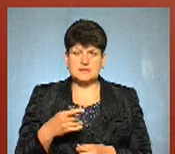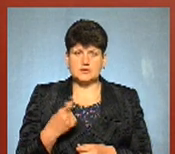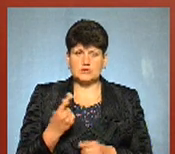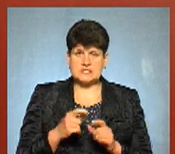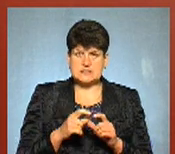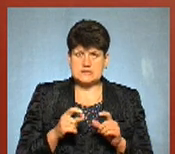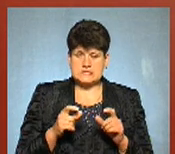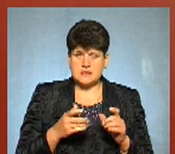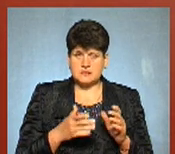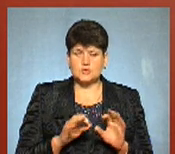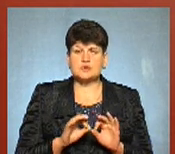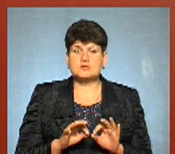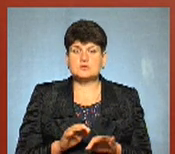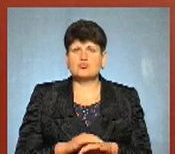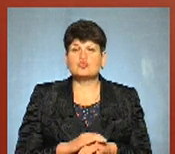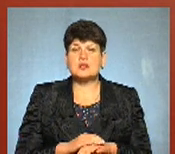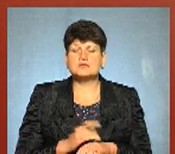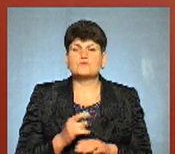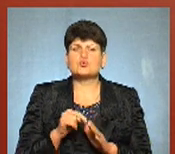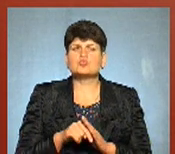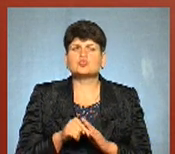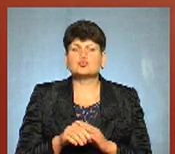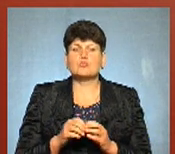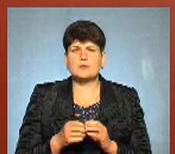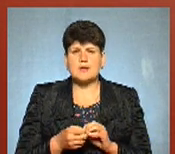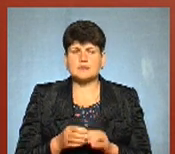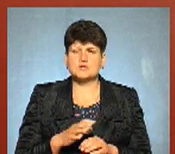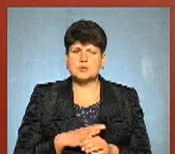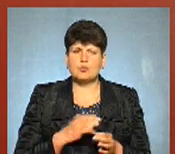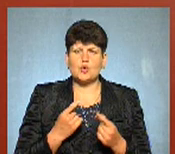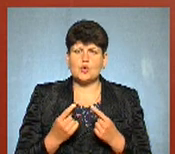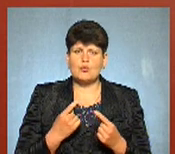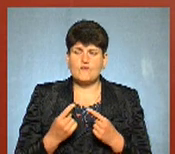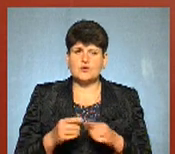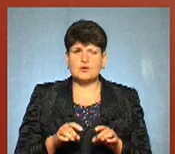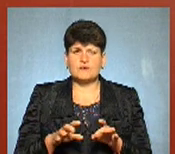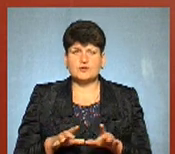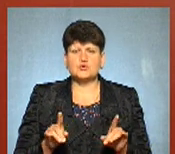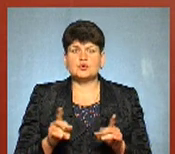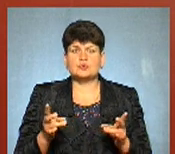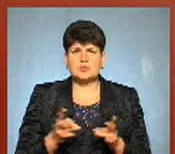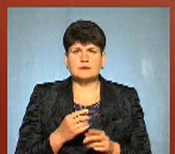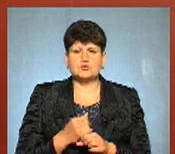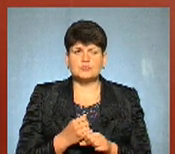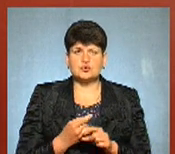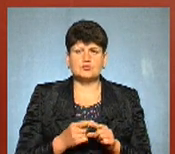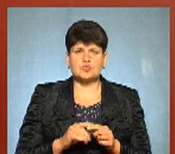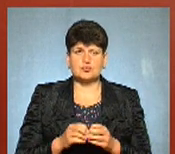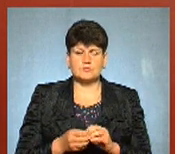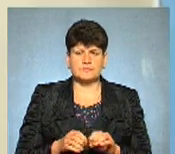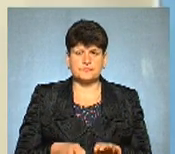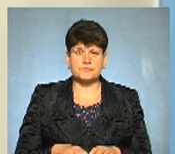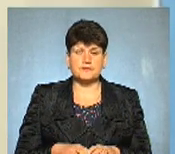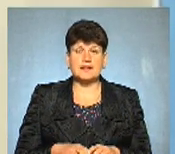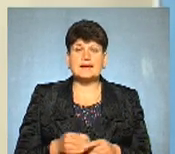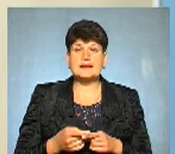заклад. Розкажіть, будь ласка, в чому суть проблеми і чи було обговорено сьогодні вирішення, що потрібно зробити, аби цю проблему? Ця